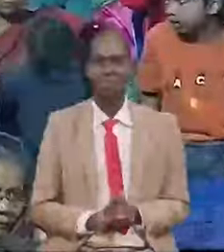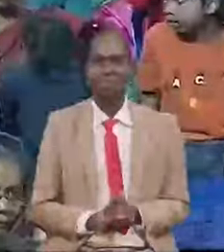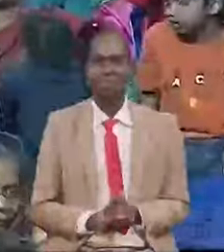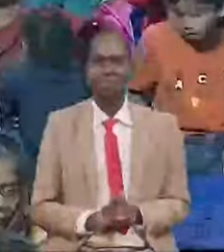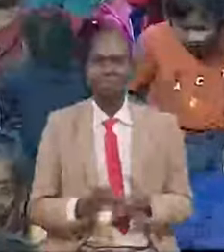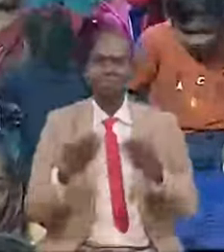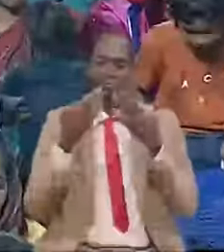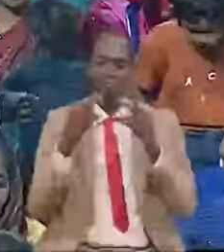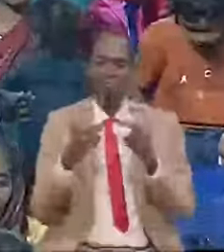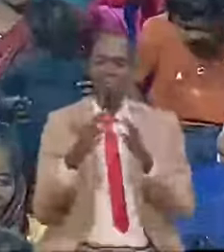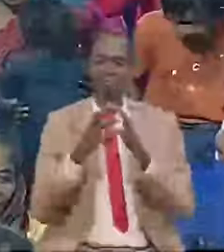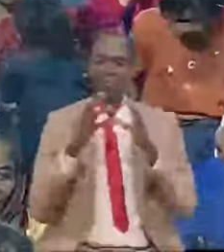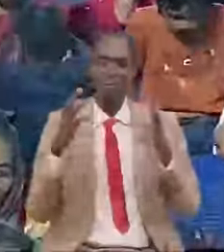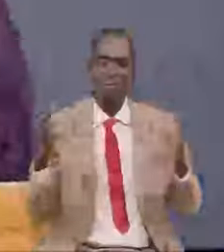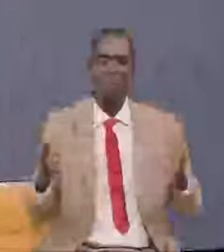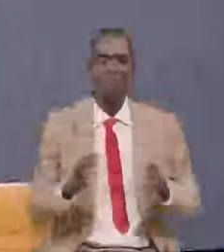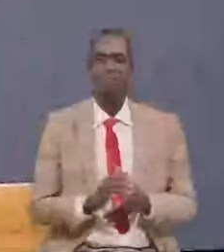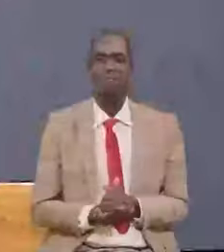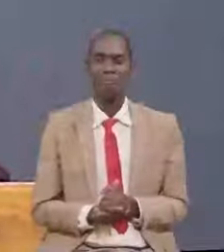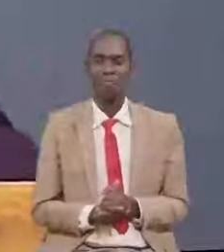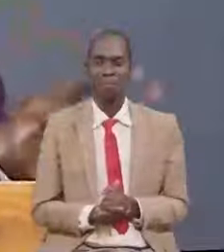Merci beaucoup.